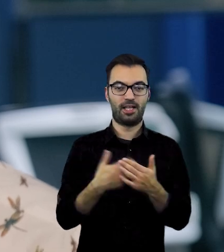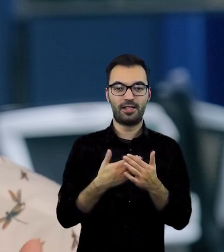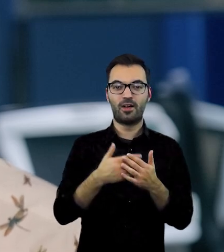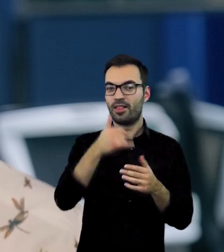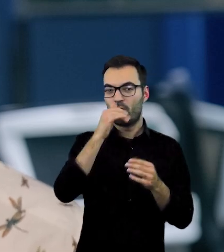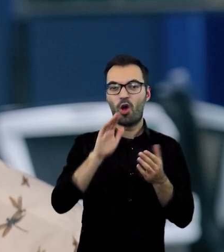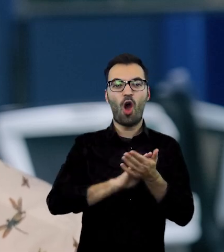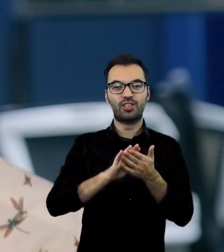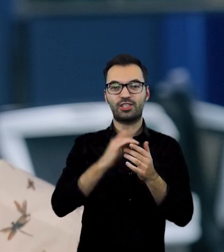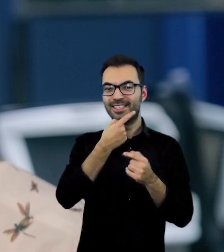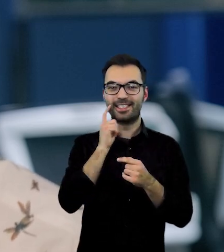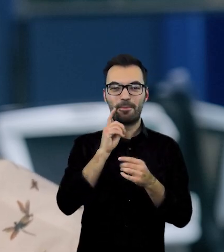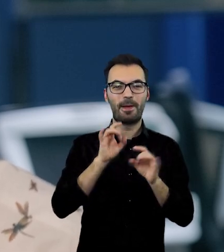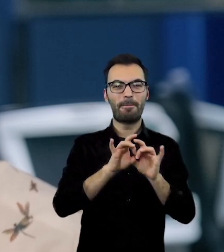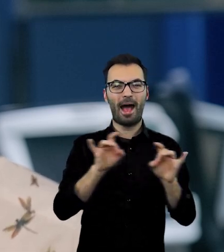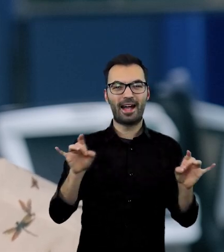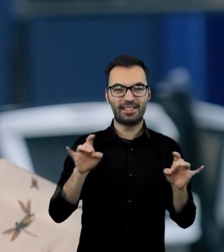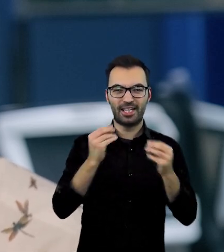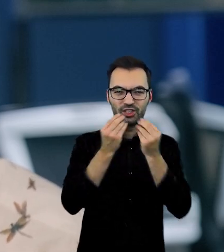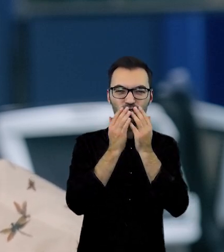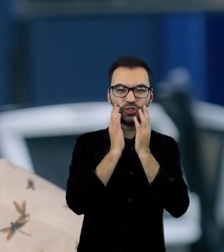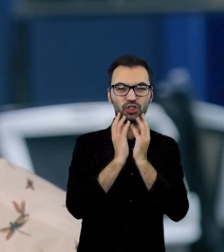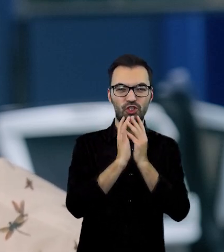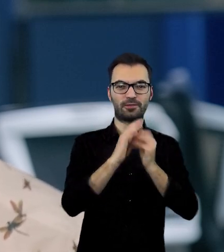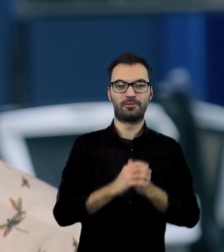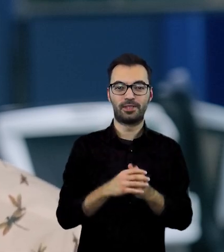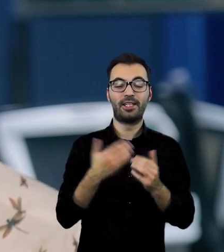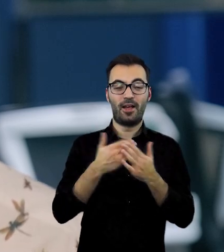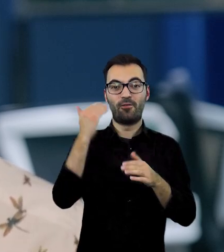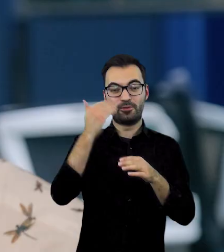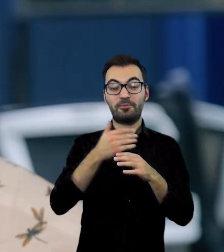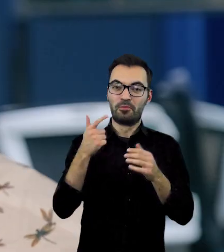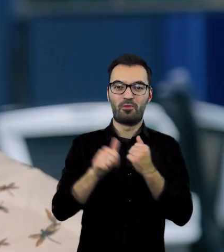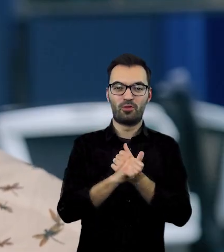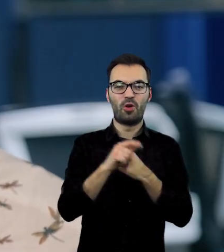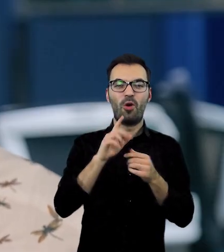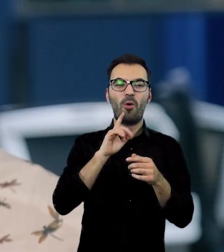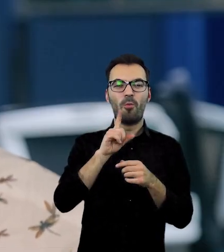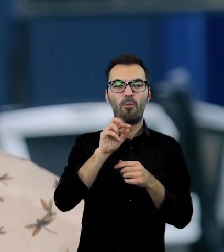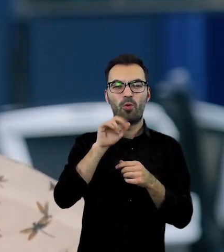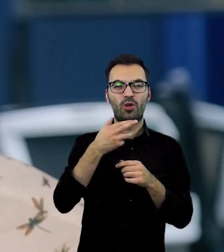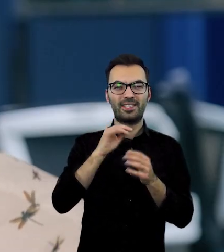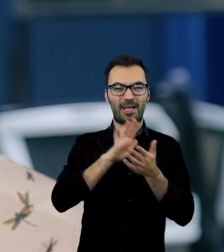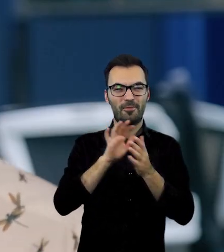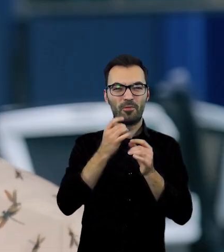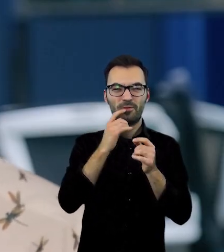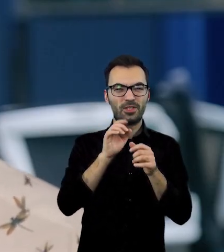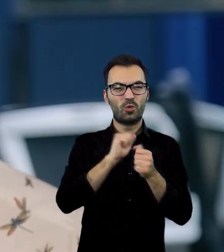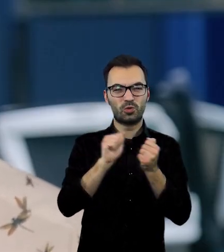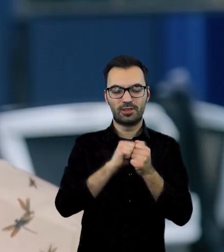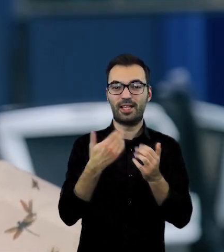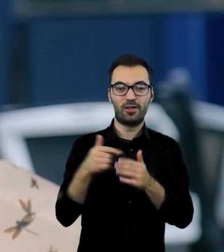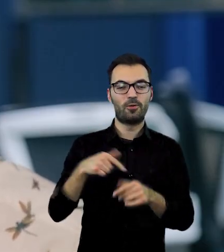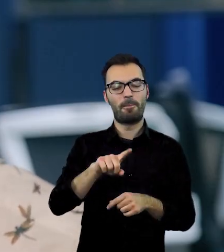ona spłukiwać z zębów bakterie, które zasiedlają naszą jamę ustną i mogą doprowadzić do próchnicy. Dlatego właśnie